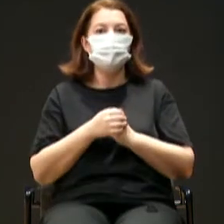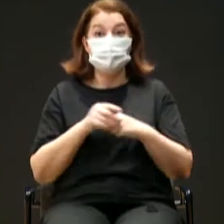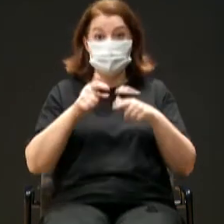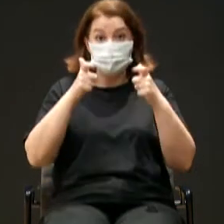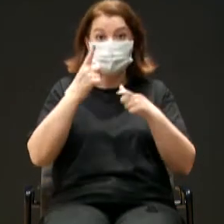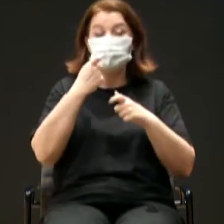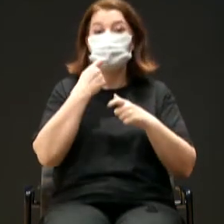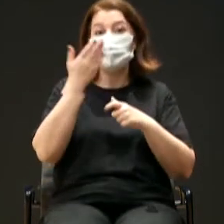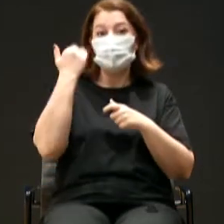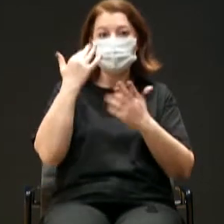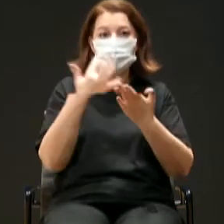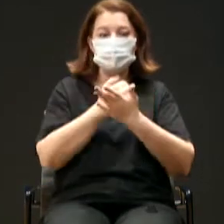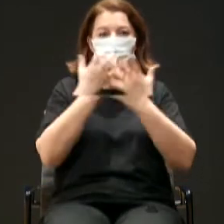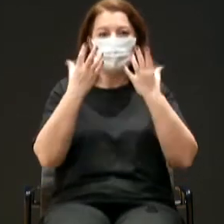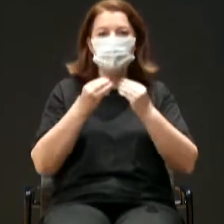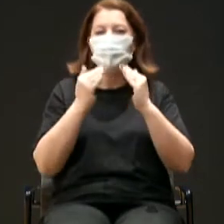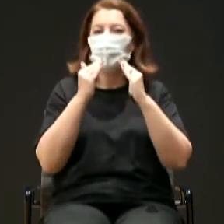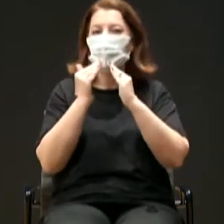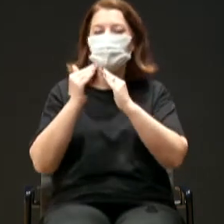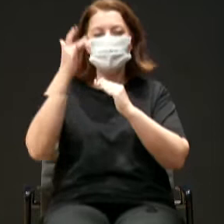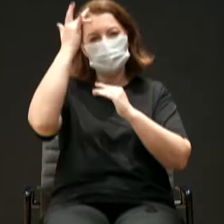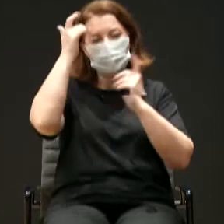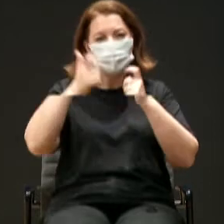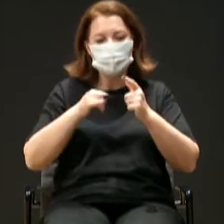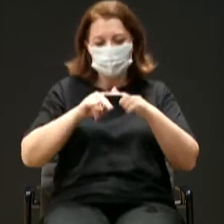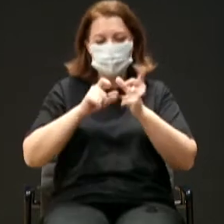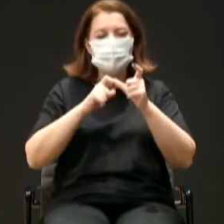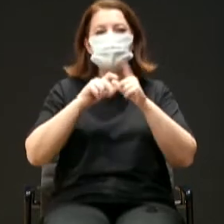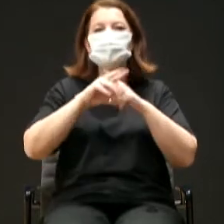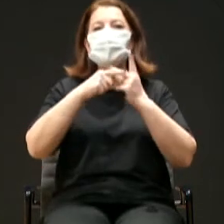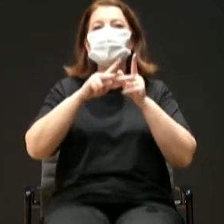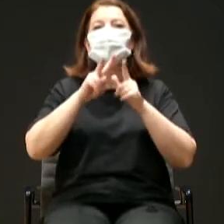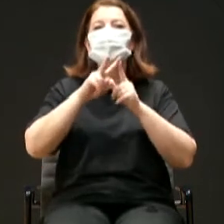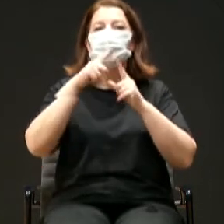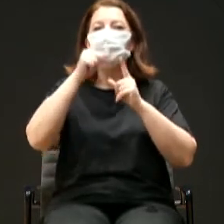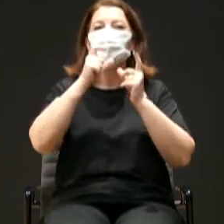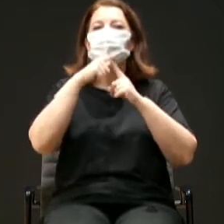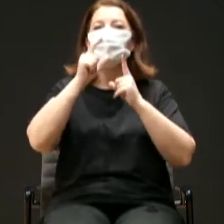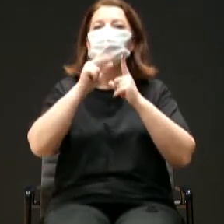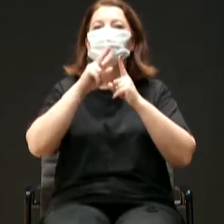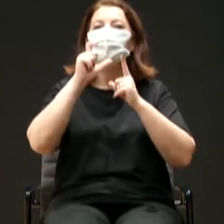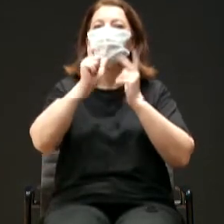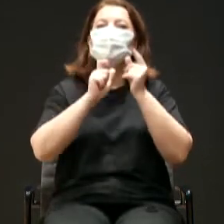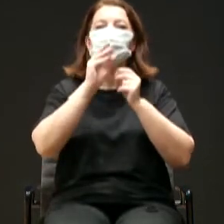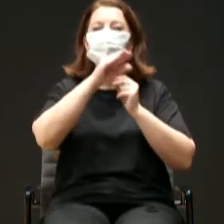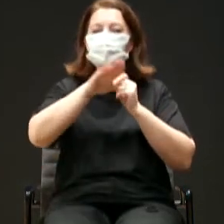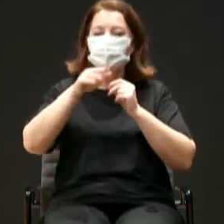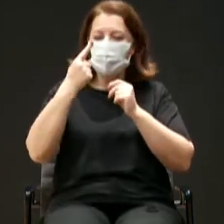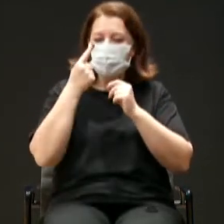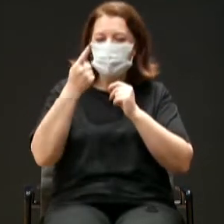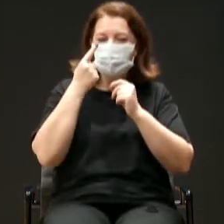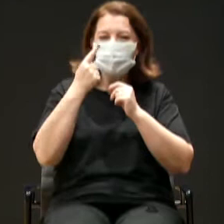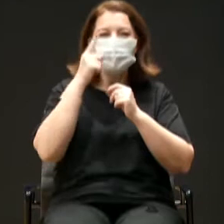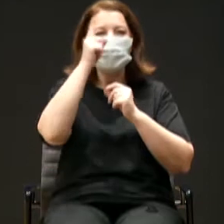kentimize geçen yıl kazandırdığımız yuvamız Beylikdüzü Hüseyin Tütüncü Gündüz Çocuk Bakım Evi'nin ilk mezunlarını verdiğini görmek hepimizi mutlu